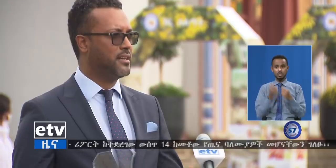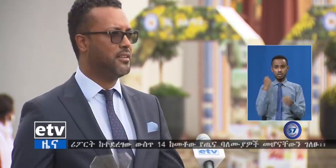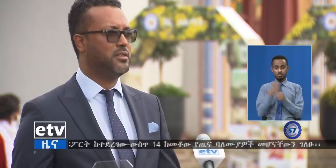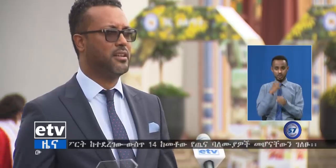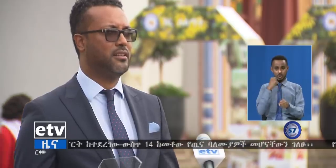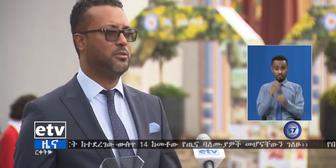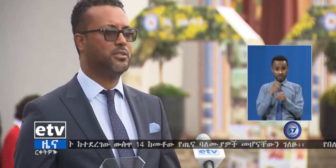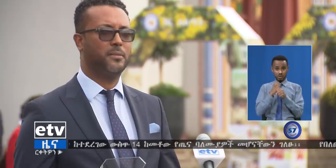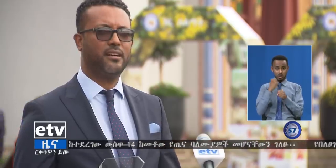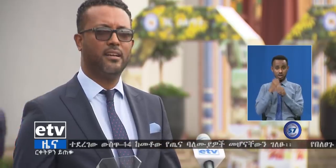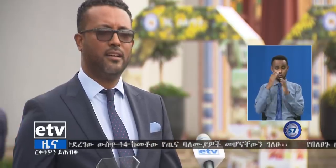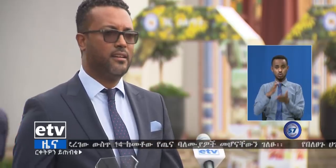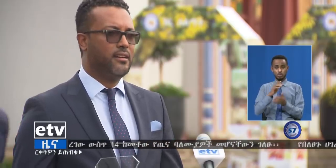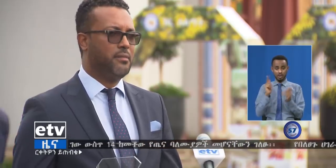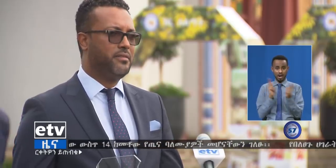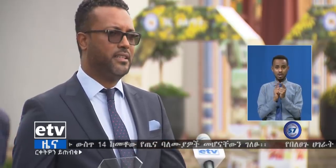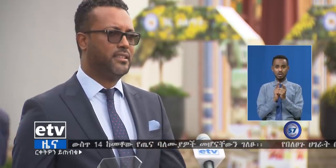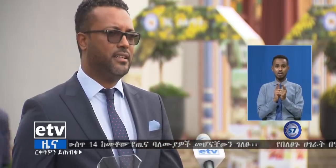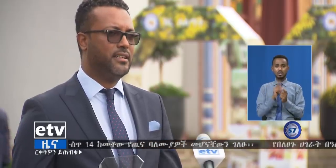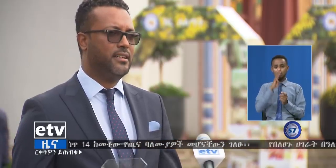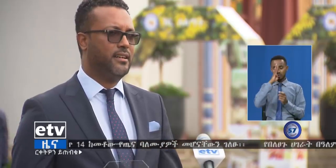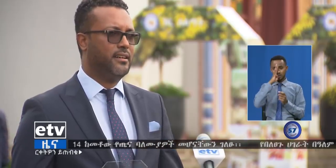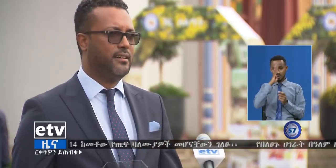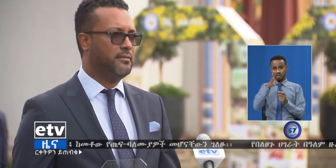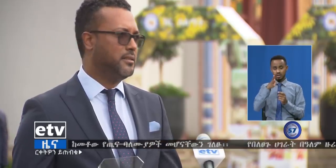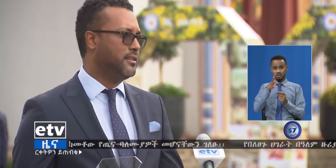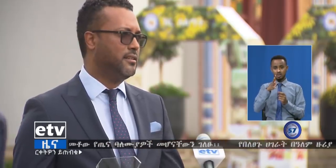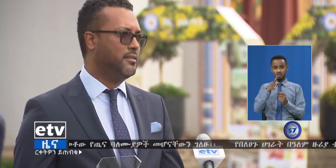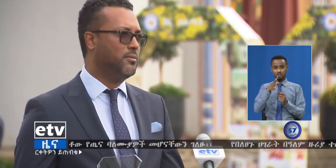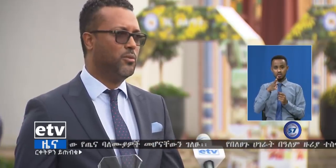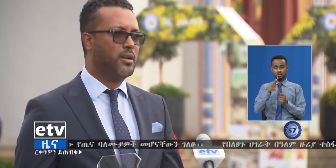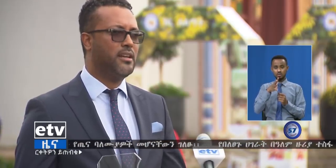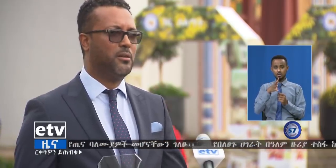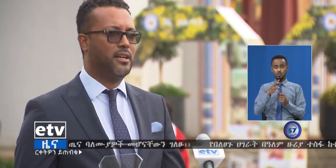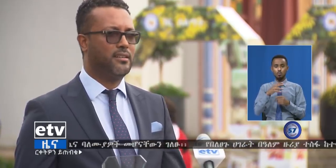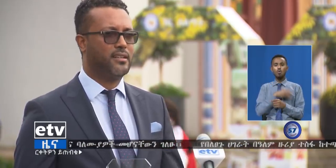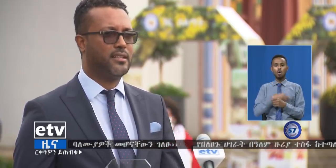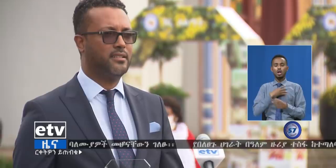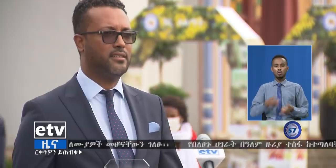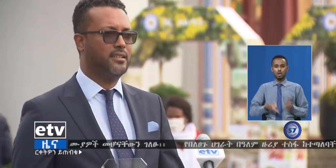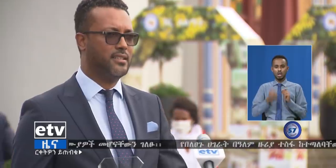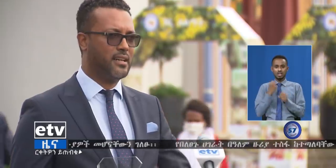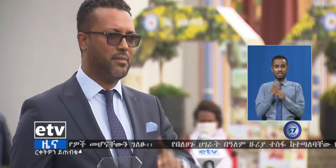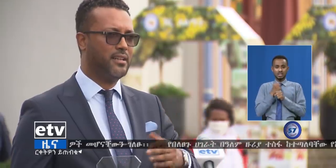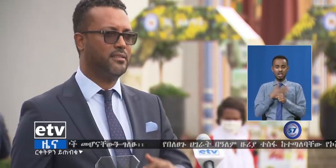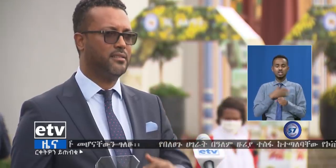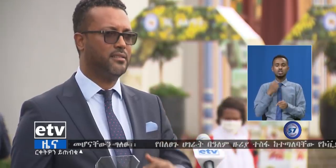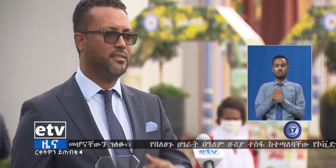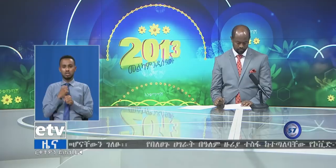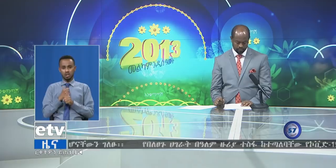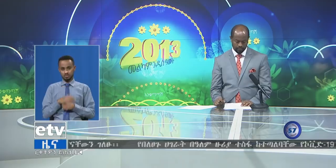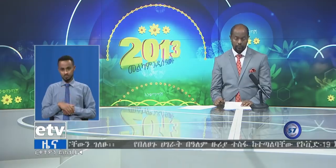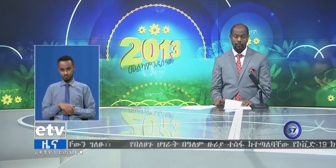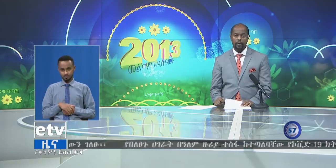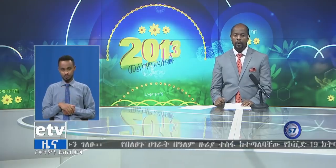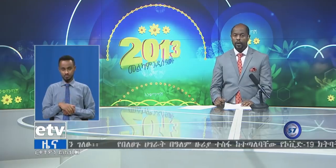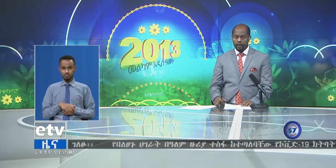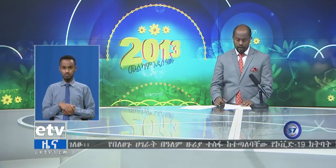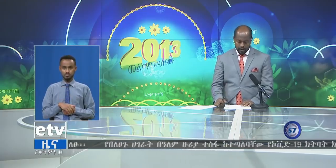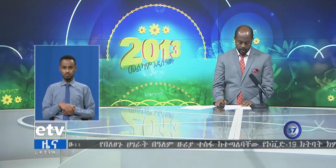የምንሰራው ከምንሰራቸው ሰራተኞችም ጋር የሚፈጥርልን ሞራል ይኖራል ስራችንን ስንሰራ ማለት ነው።